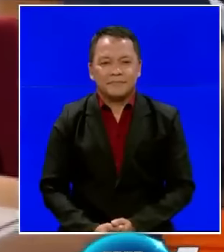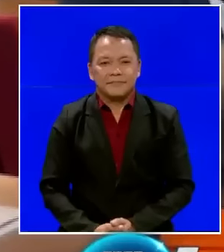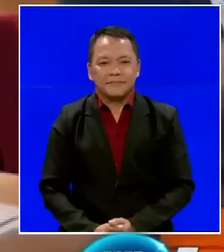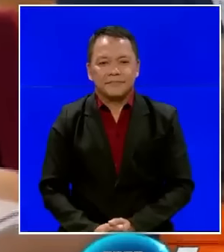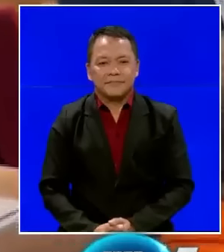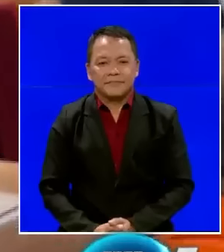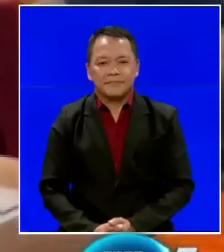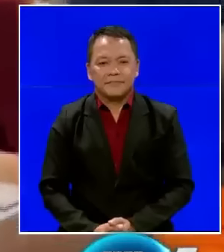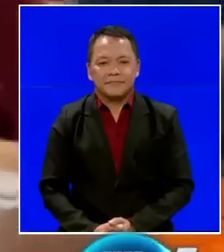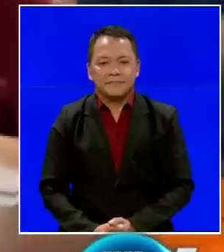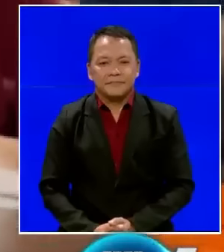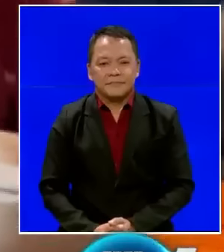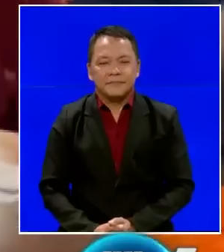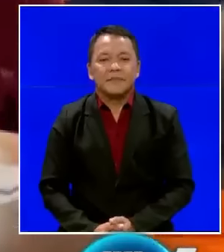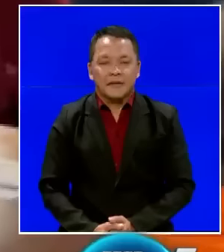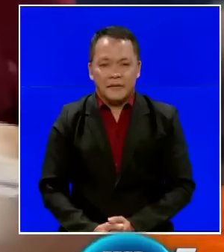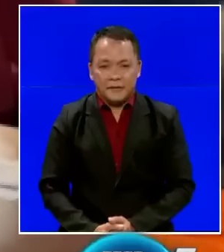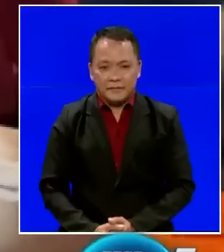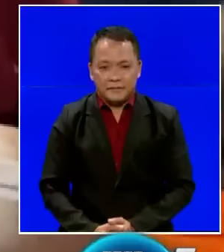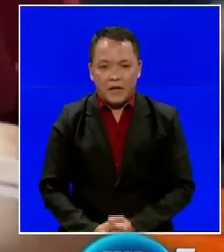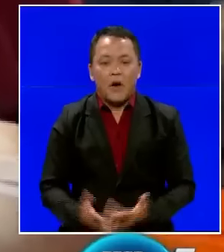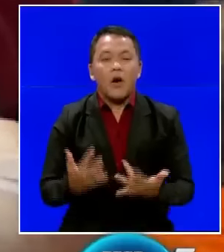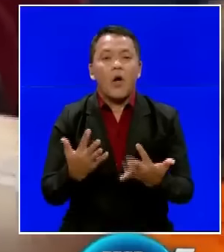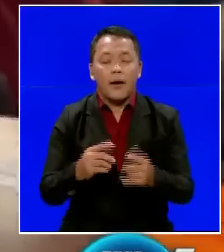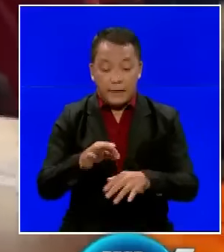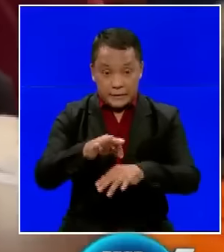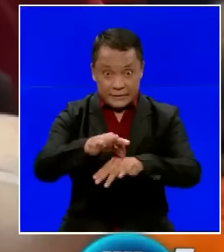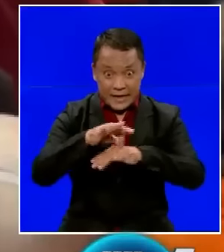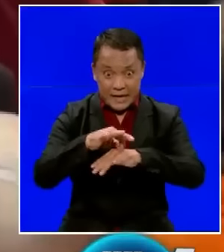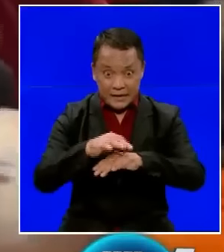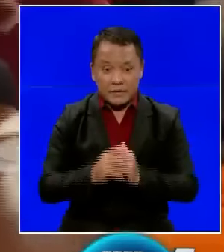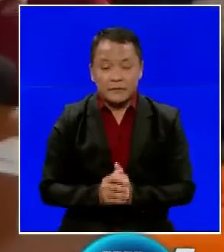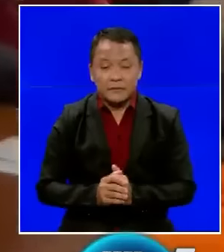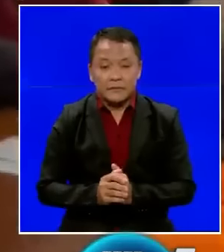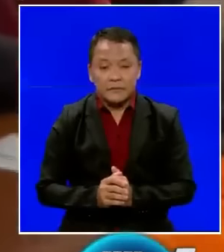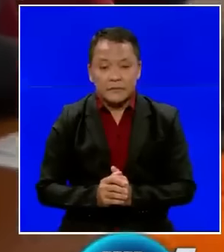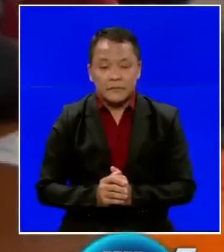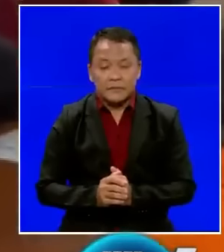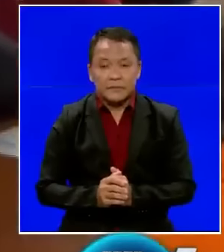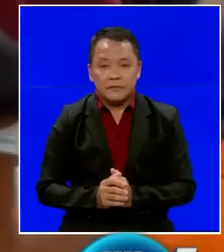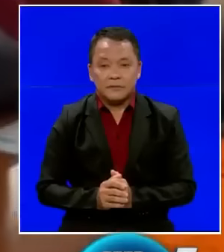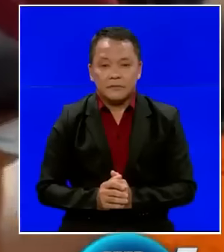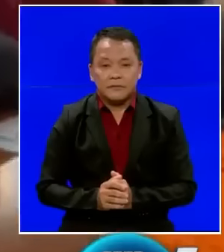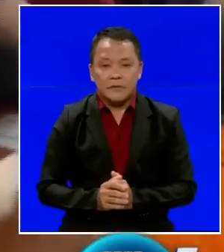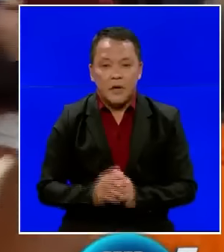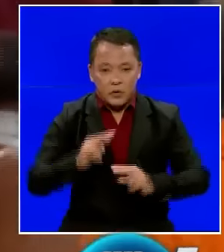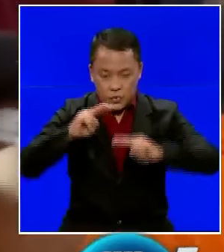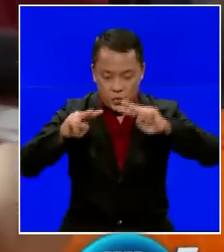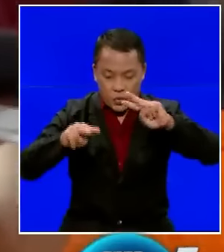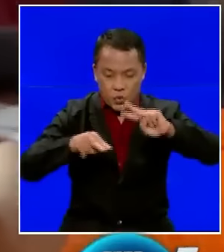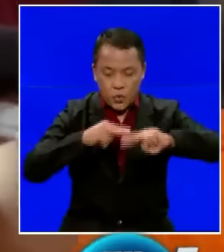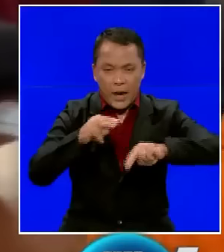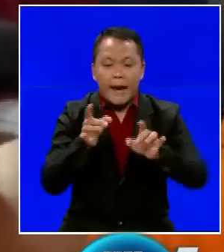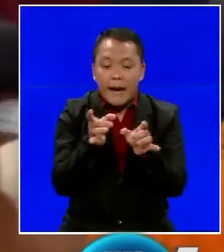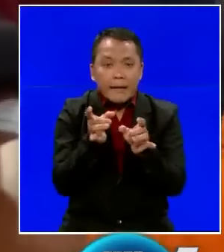ได้ครับไปคุยกันครับได้ครับก็เดี๋ยวก็จะตั้งคนก็ดูแลแบ